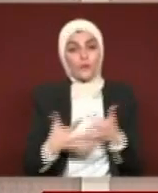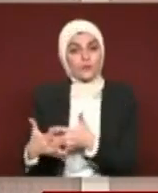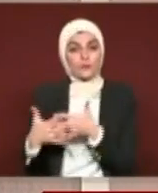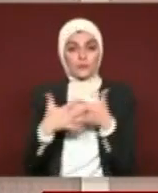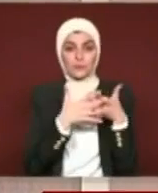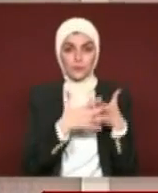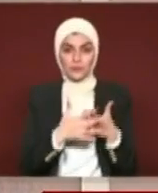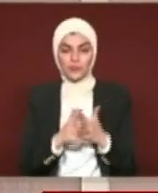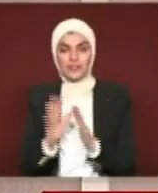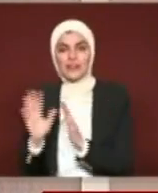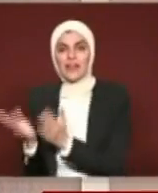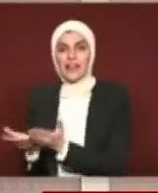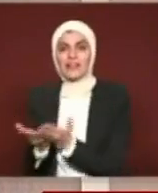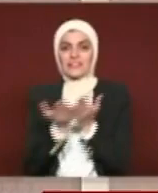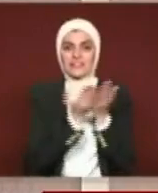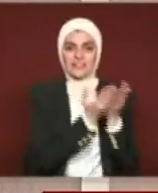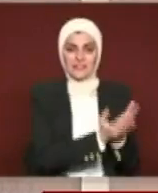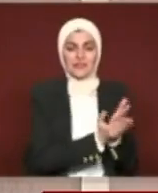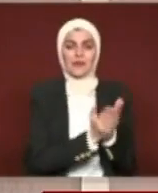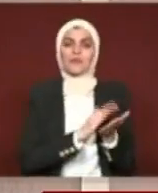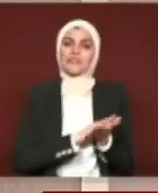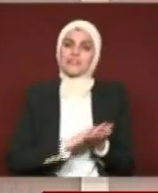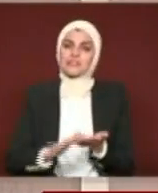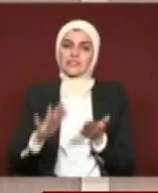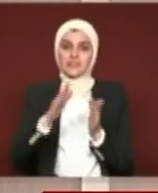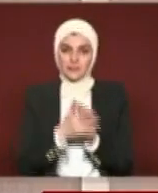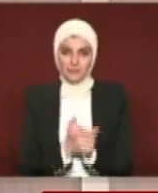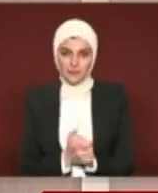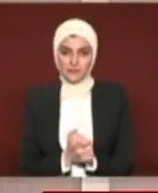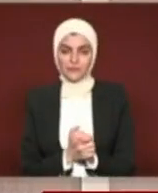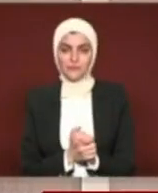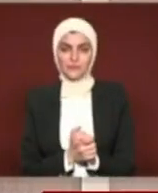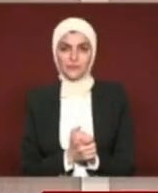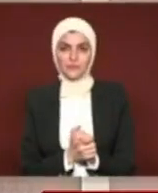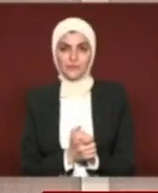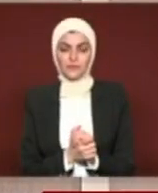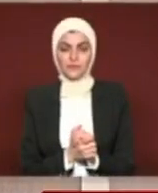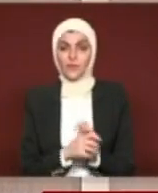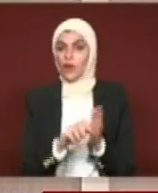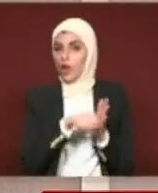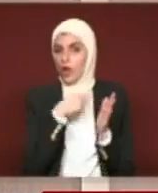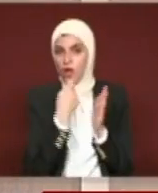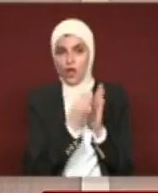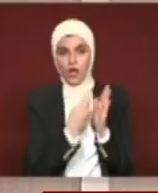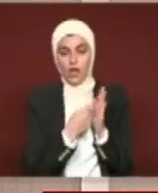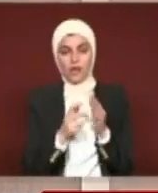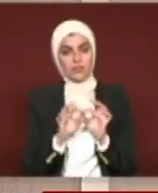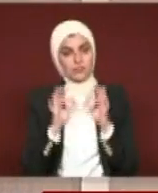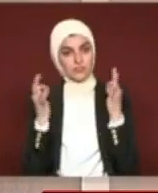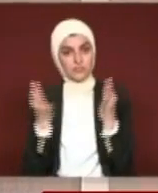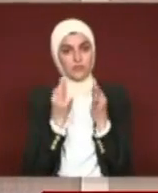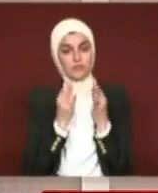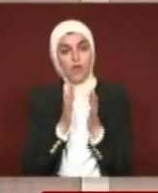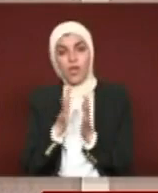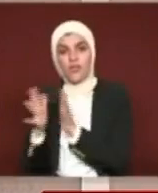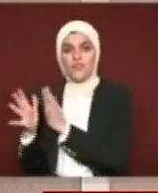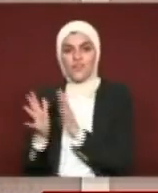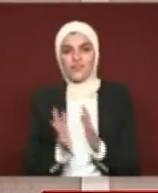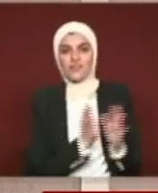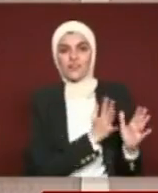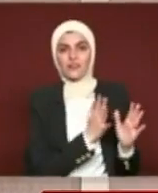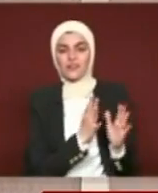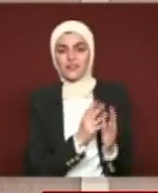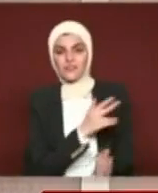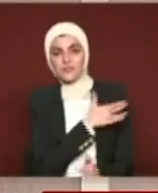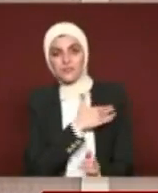للسلطة وتحقيق الاستقرار في ظل عقد اجتماعي يضمن الفصل الكامل بين السلطات. بدون